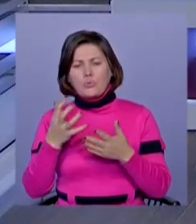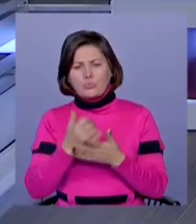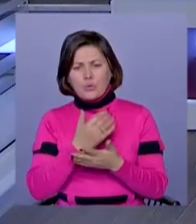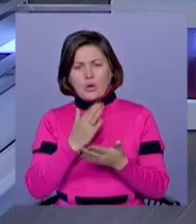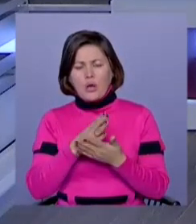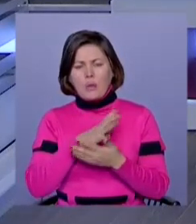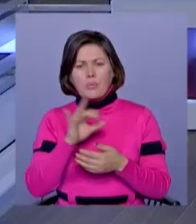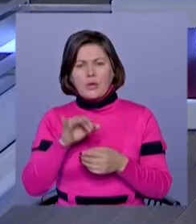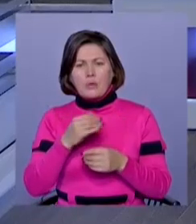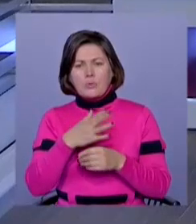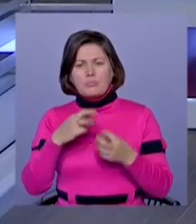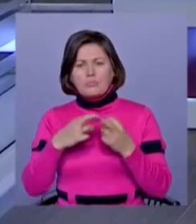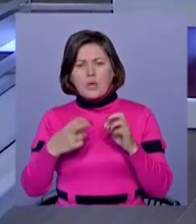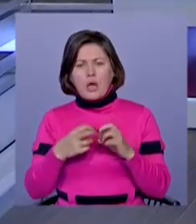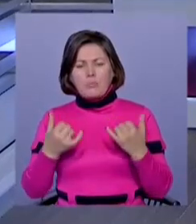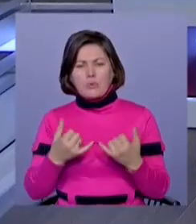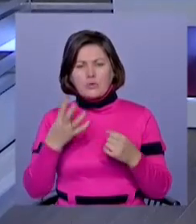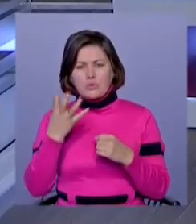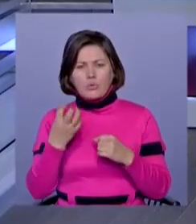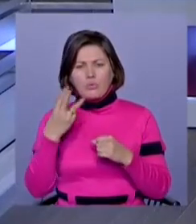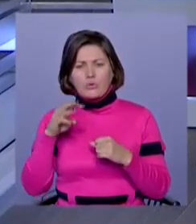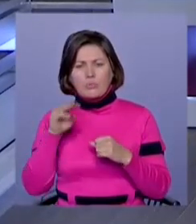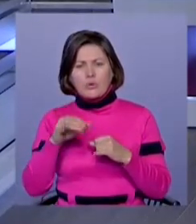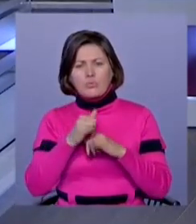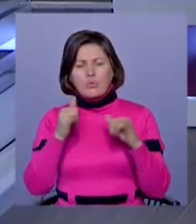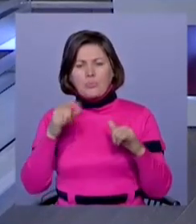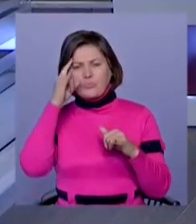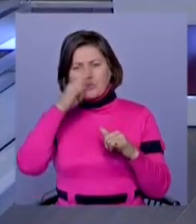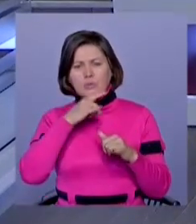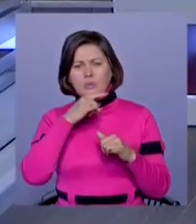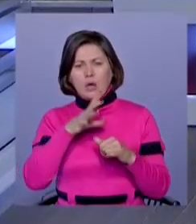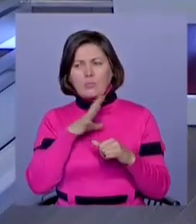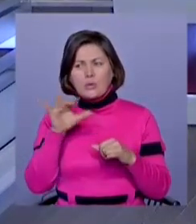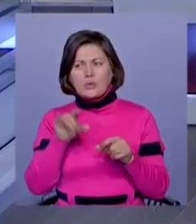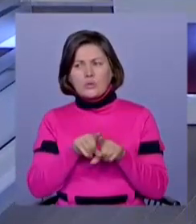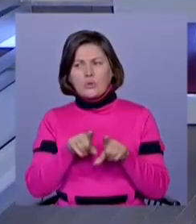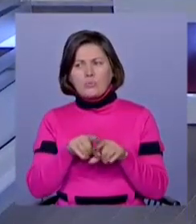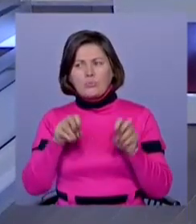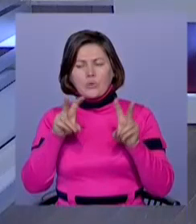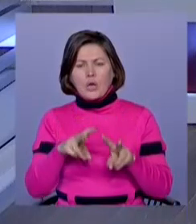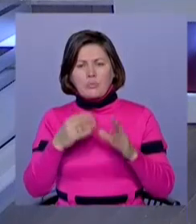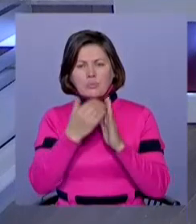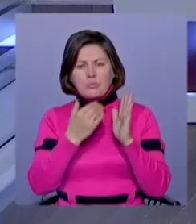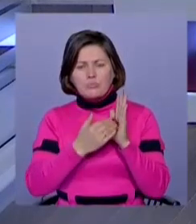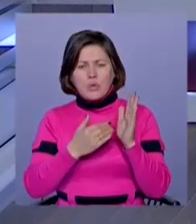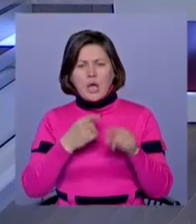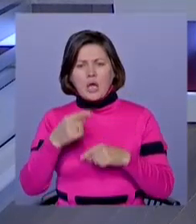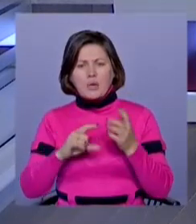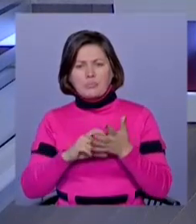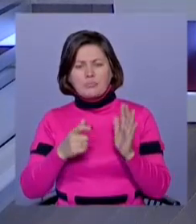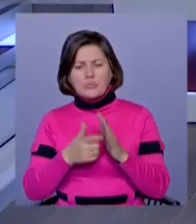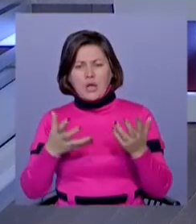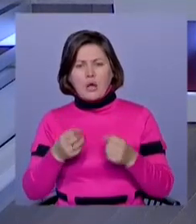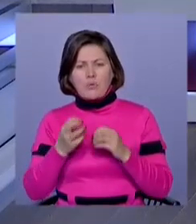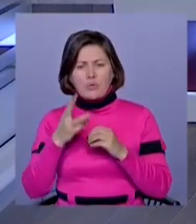екен. Мәселен, биыл 430 мыңнан аса қазақстандық арнайы бағдарлама арқылы пәтер алса,